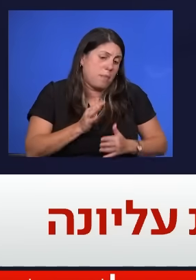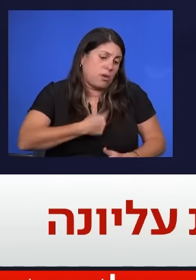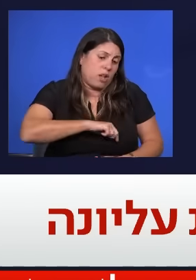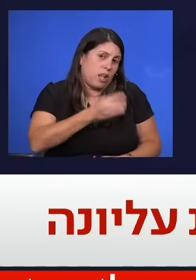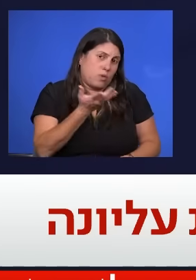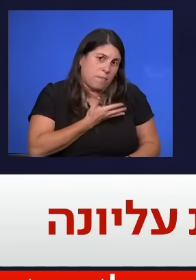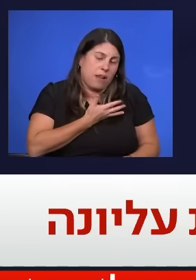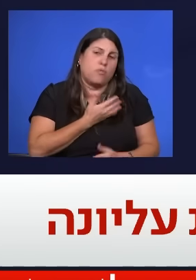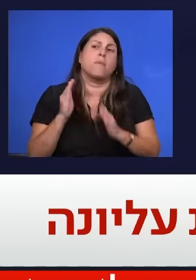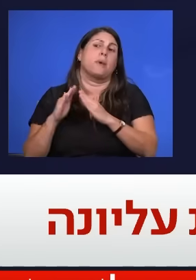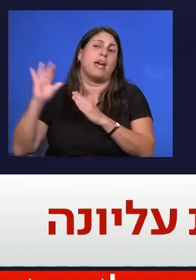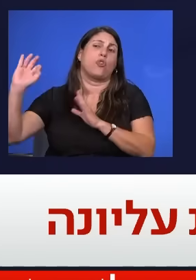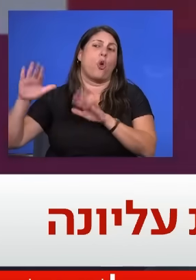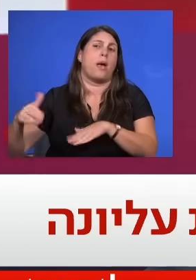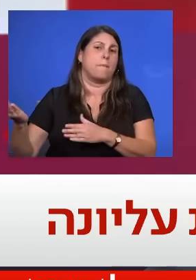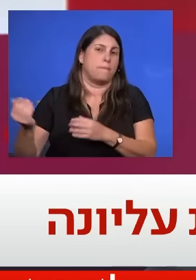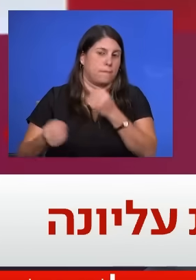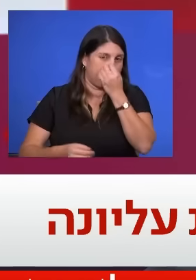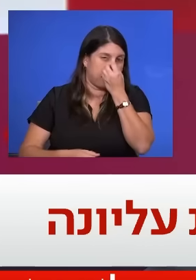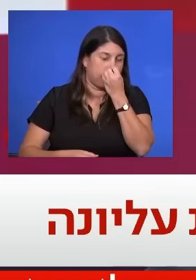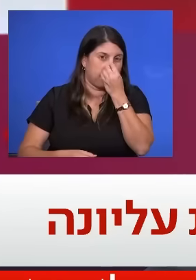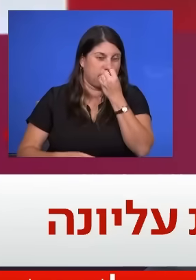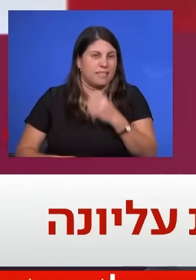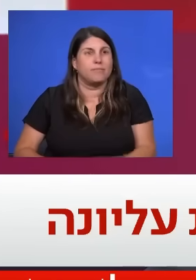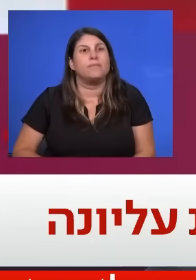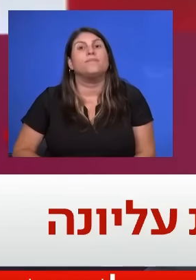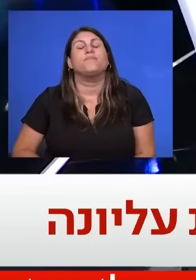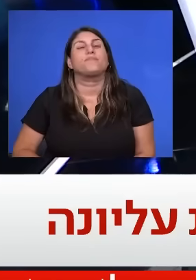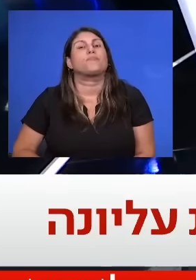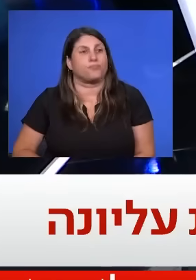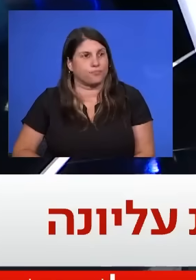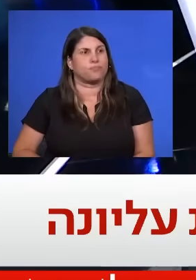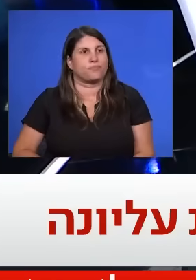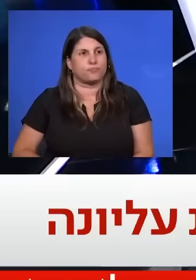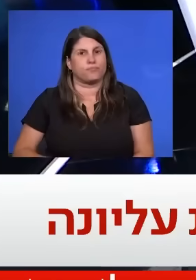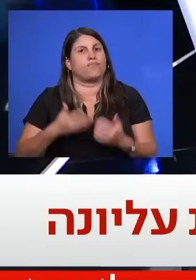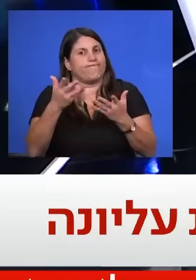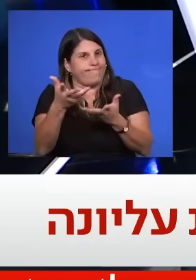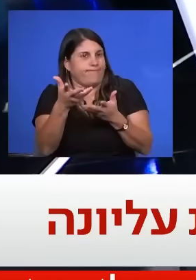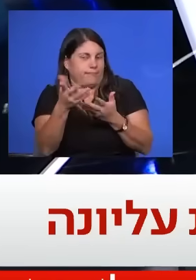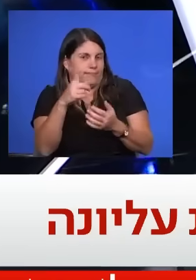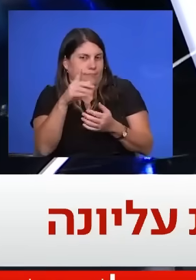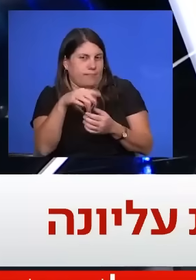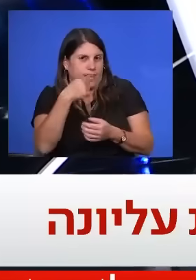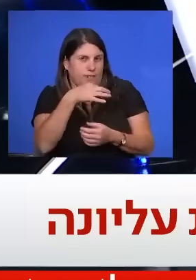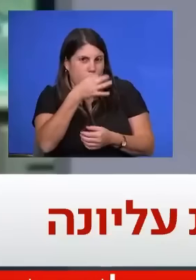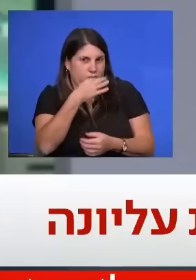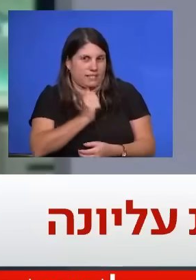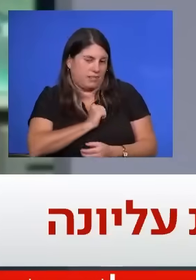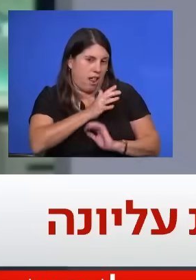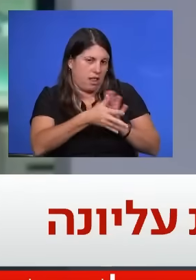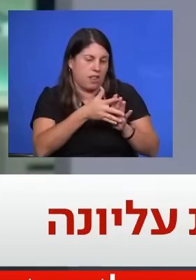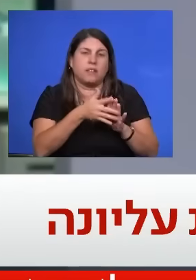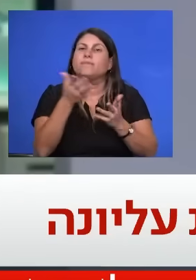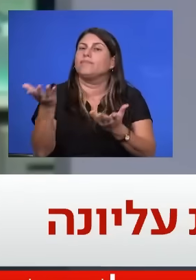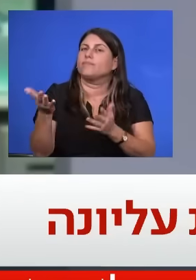שלו. הדובר צה"ל. אוקיי, אלו הדברים של דובר צה"ל, תת-אלוף הגרי. רועי שרון, כמה מילים שלך. תתייחס בבקשה